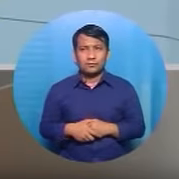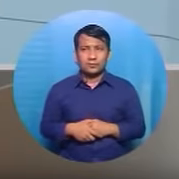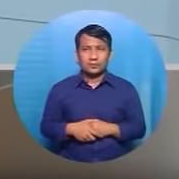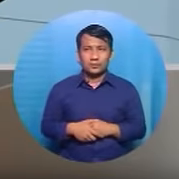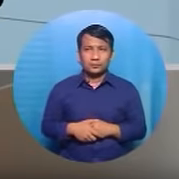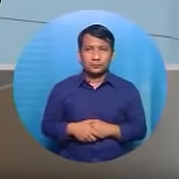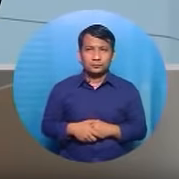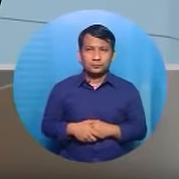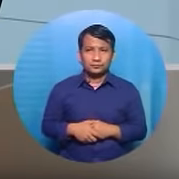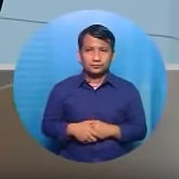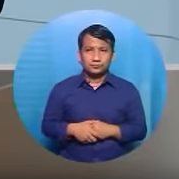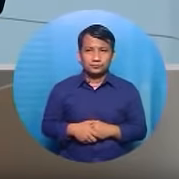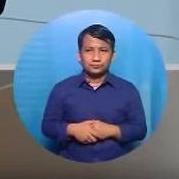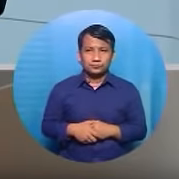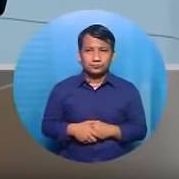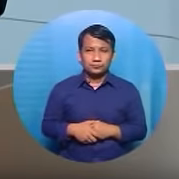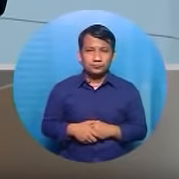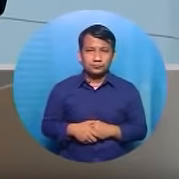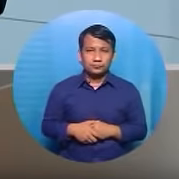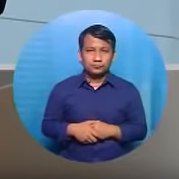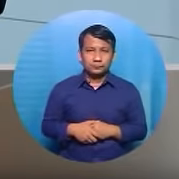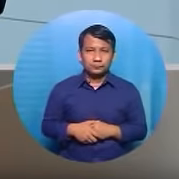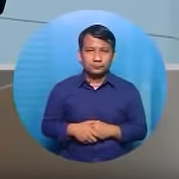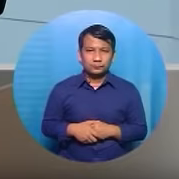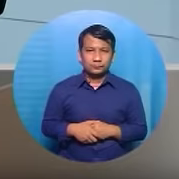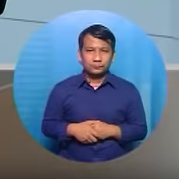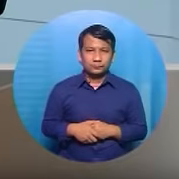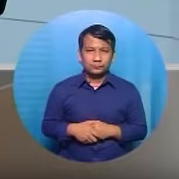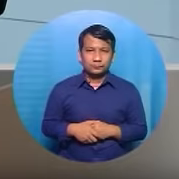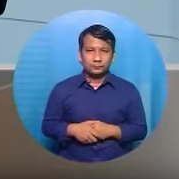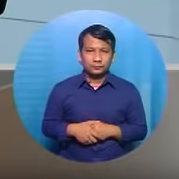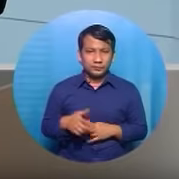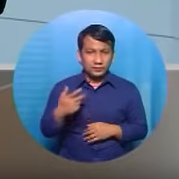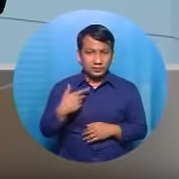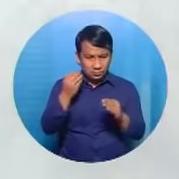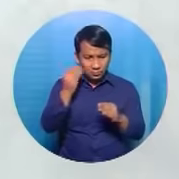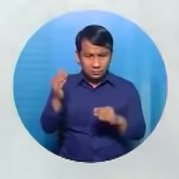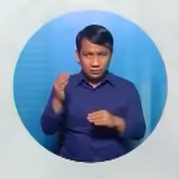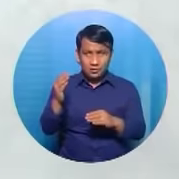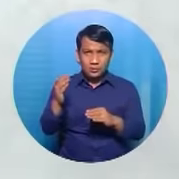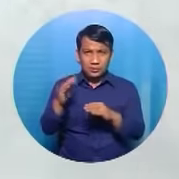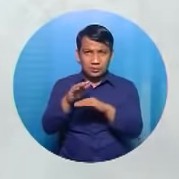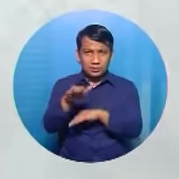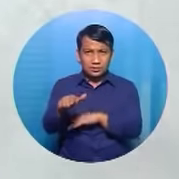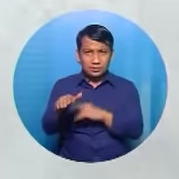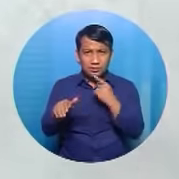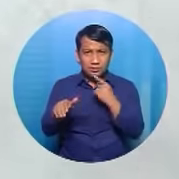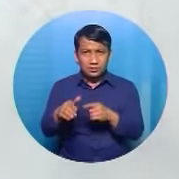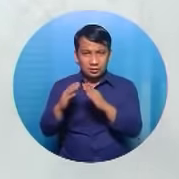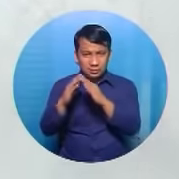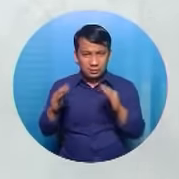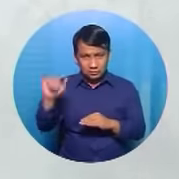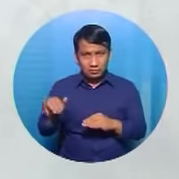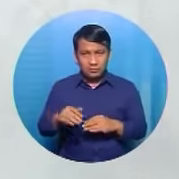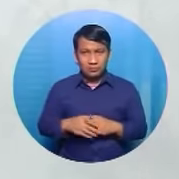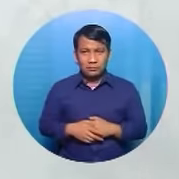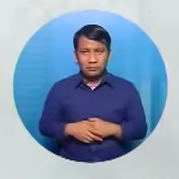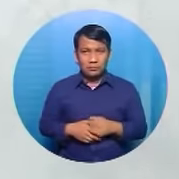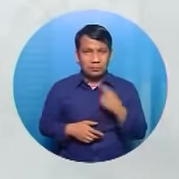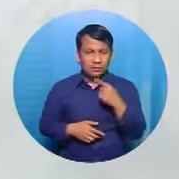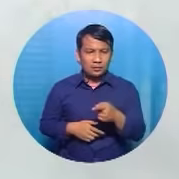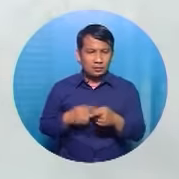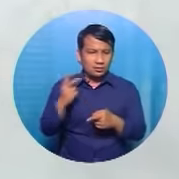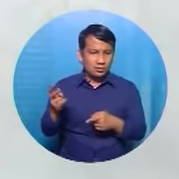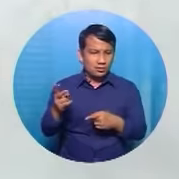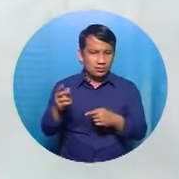Sa ngayon po, sir, hindi po kami nakauwi ng bahay ng 3 anak ko, sir. Dahil andun po siya sa bahay namin, sir. Ayoko pong